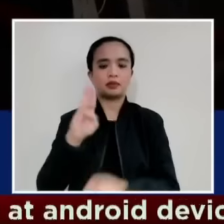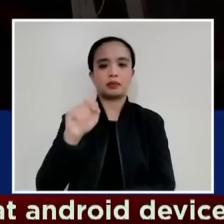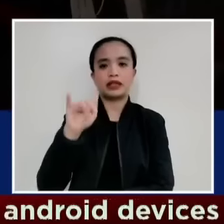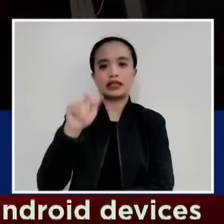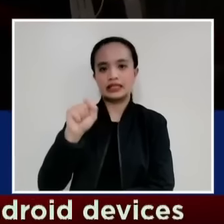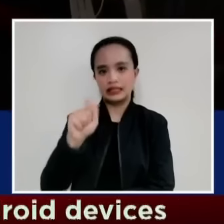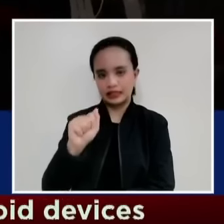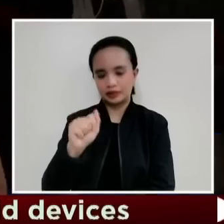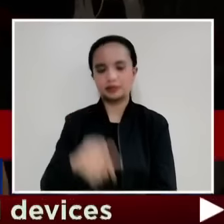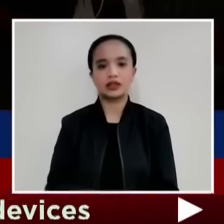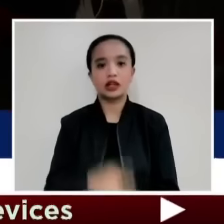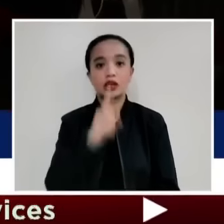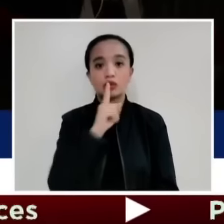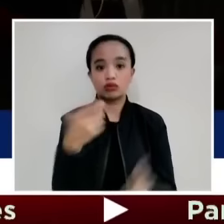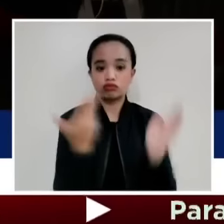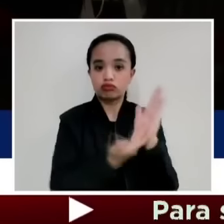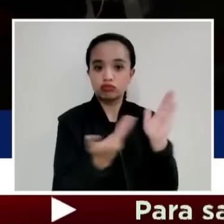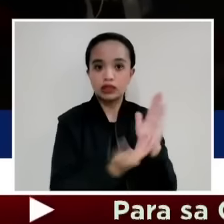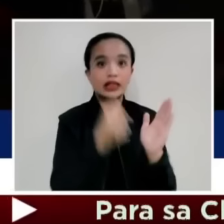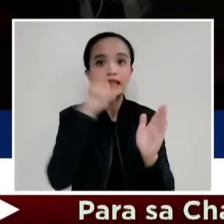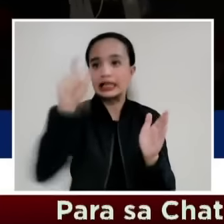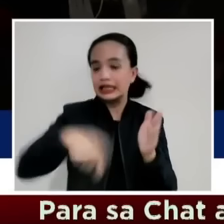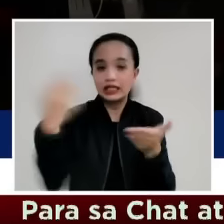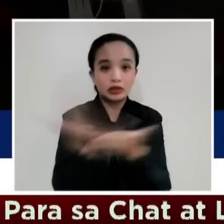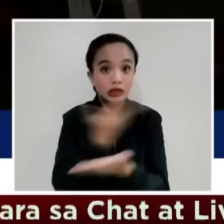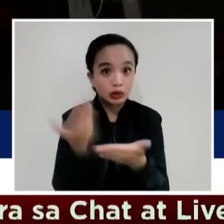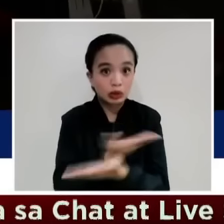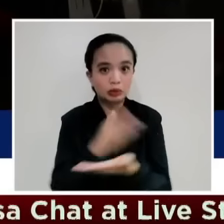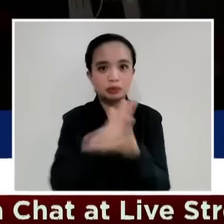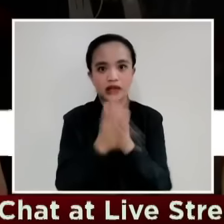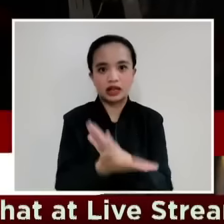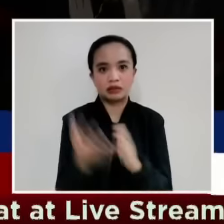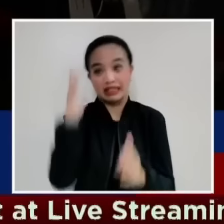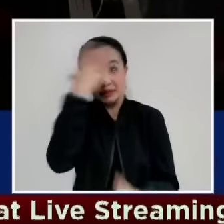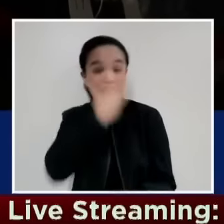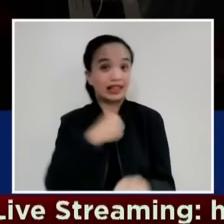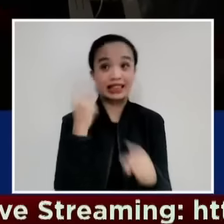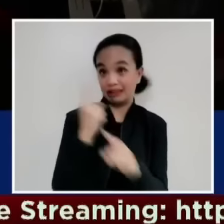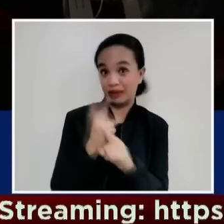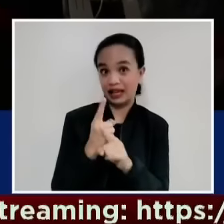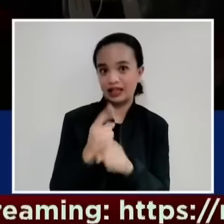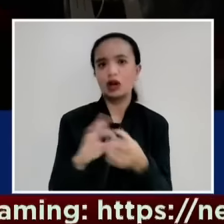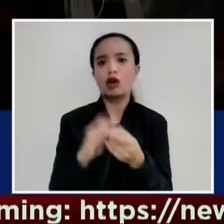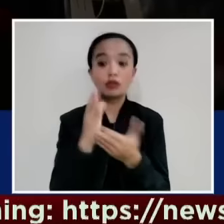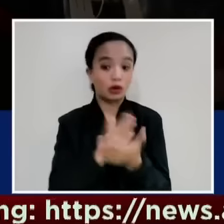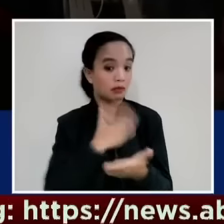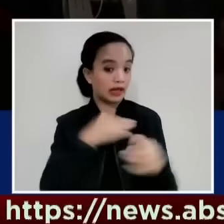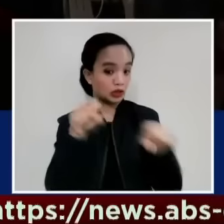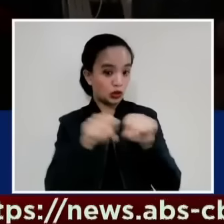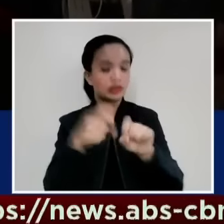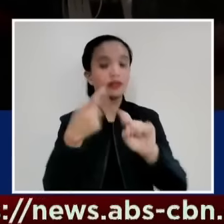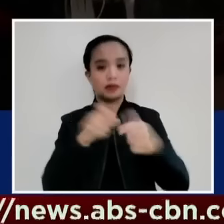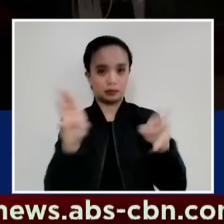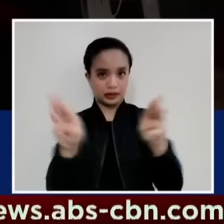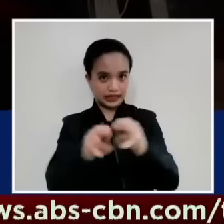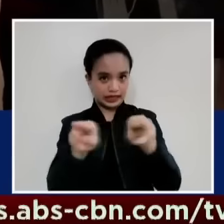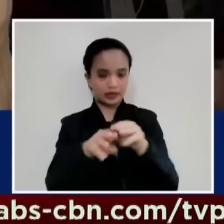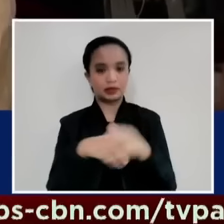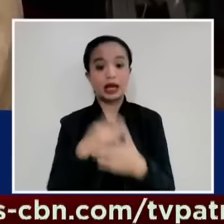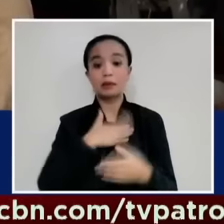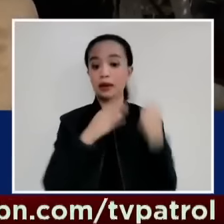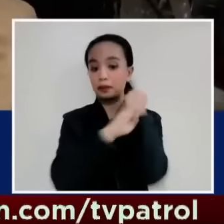ko na hindi kailangan ng bago para maging magara o maganda, di ba? Na siyempre, sapatos ko galing Marikina. At ang bag ko gawa